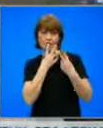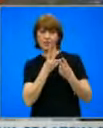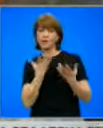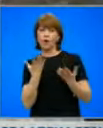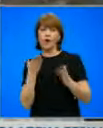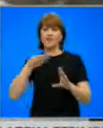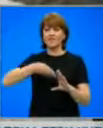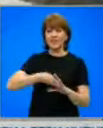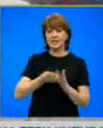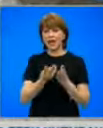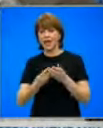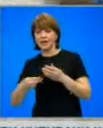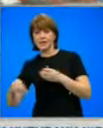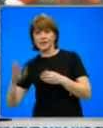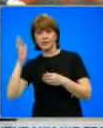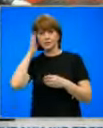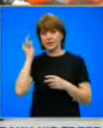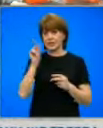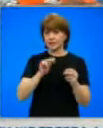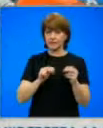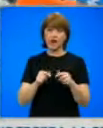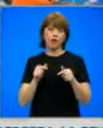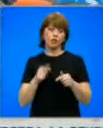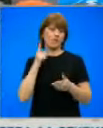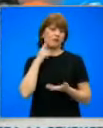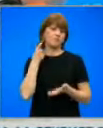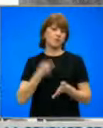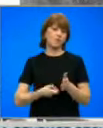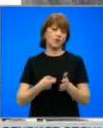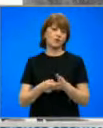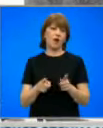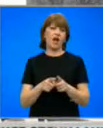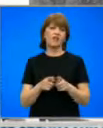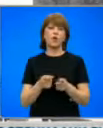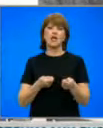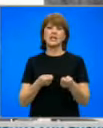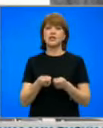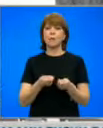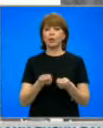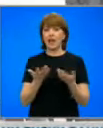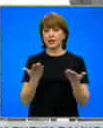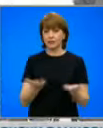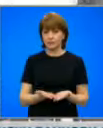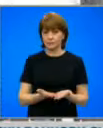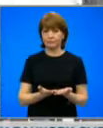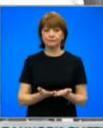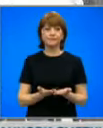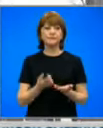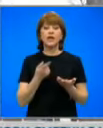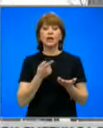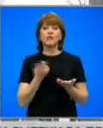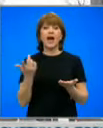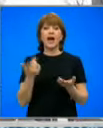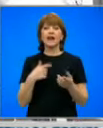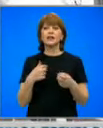Министерски съвет, за да видят кои са хората, които дават сигнали, това ще е просто поредния саботаж. Министерският съвет стана контактна точка на Европрокуратурата